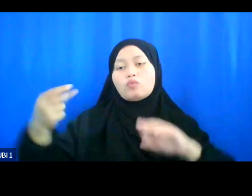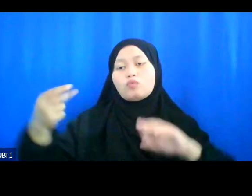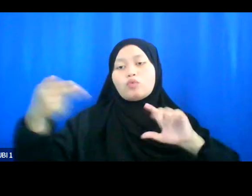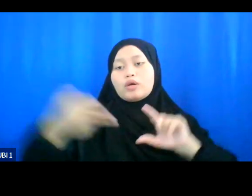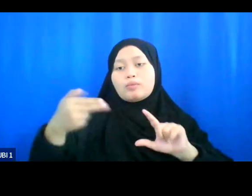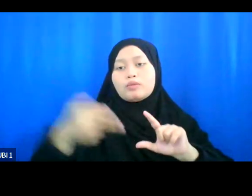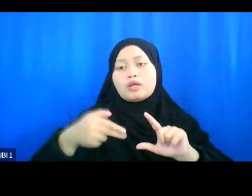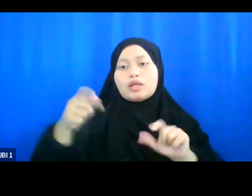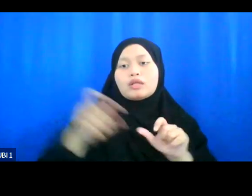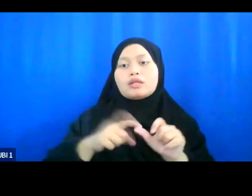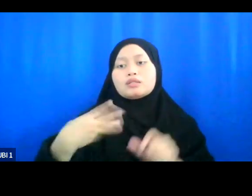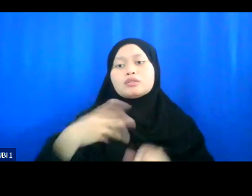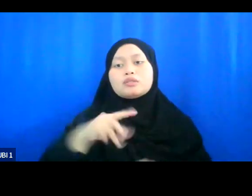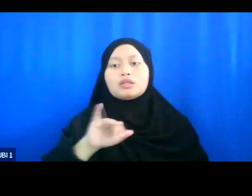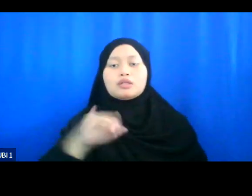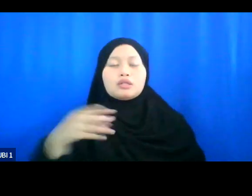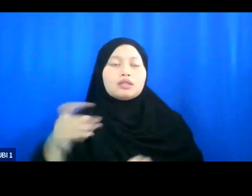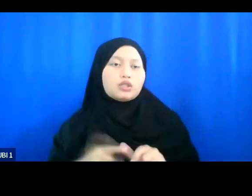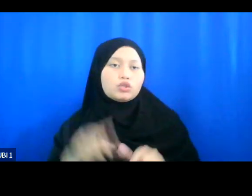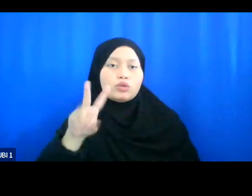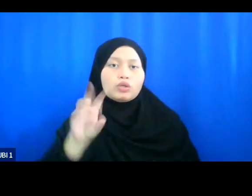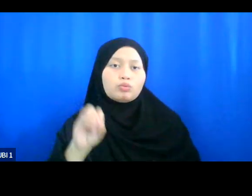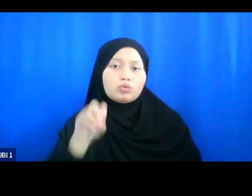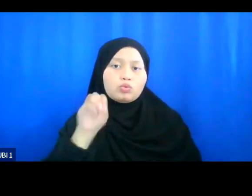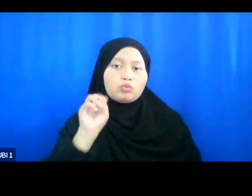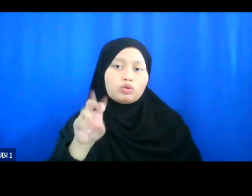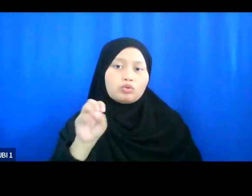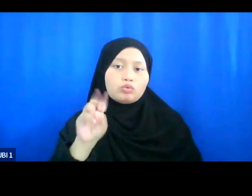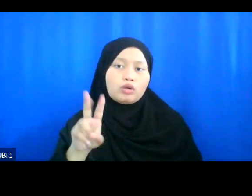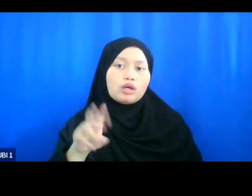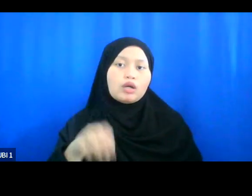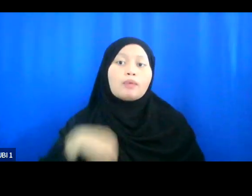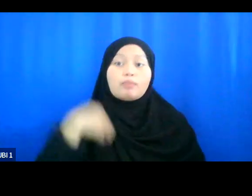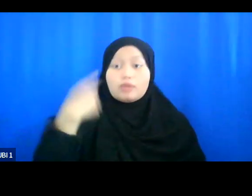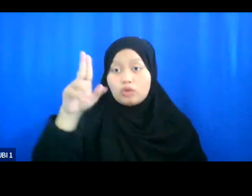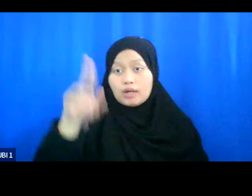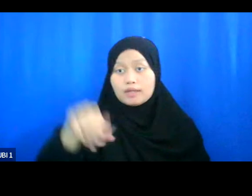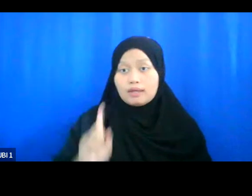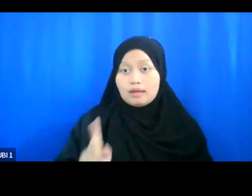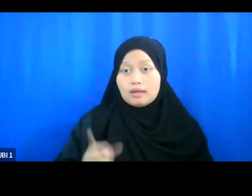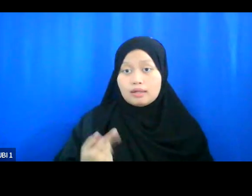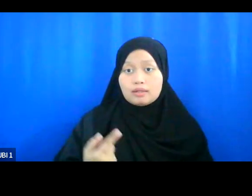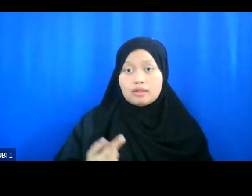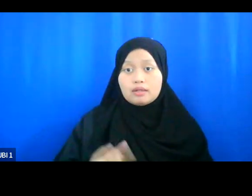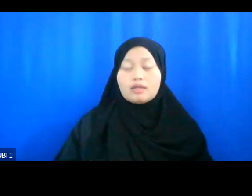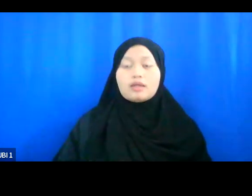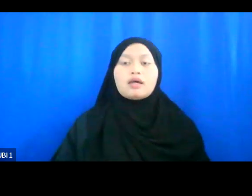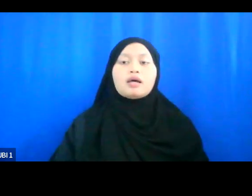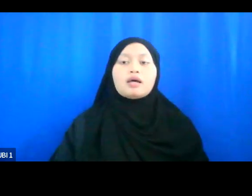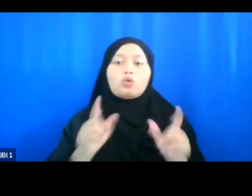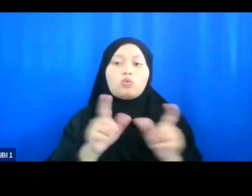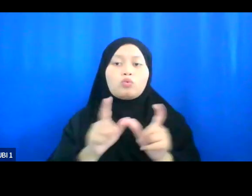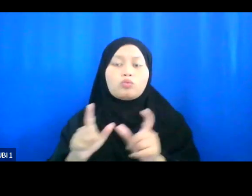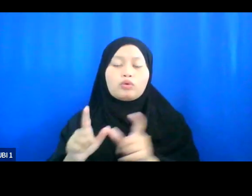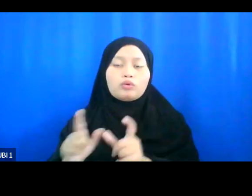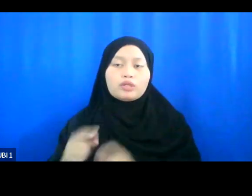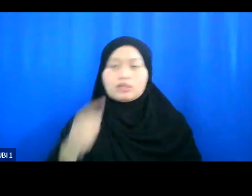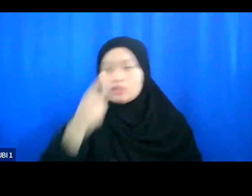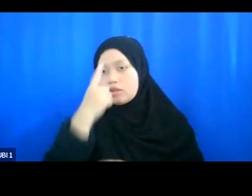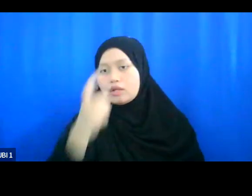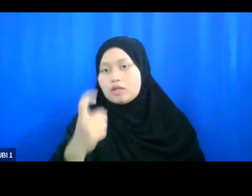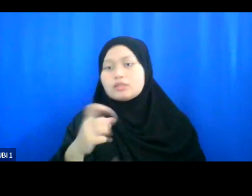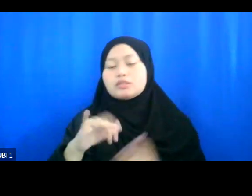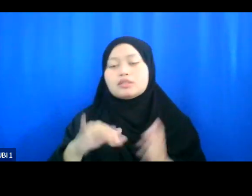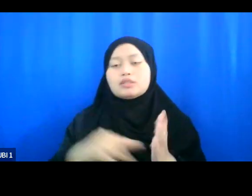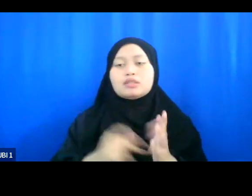series 2022 esok hari dengan judul The practice of data flow with